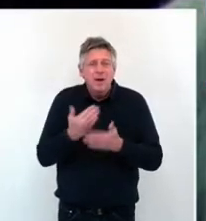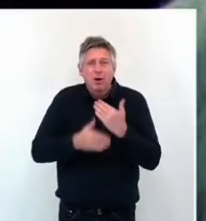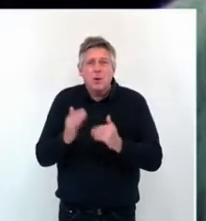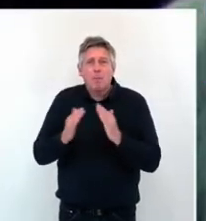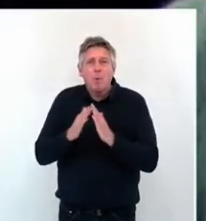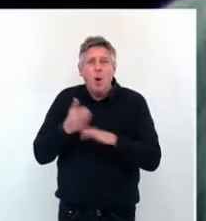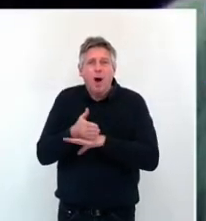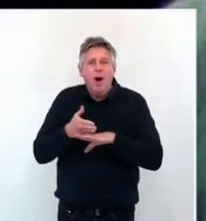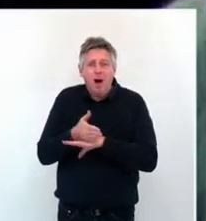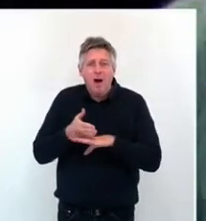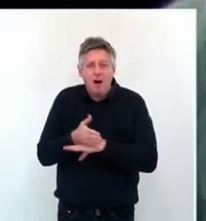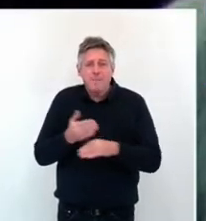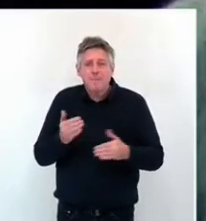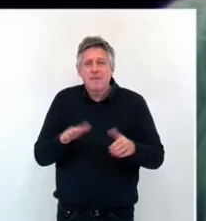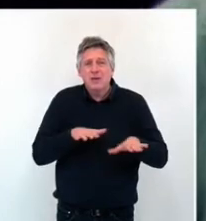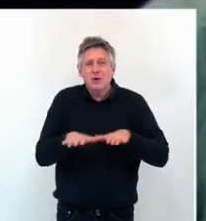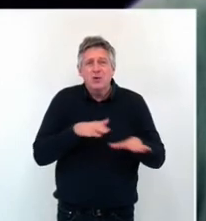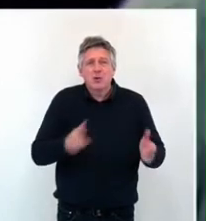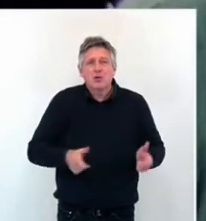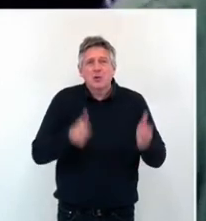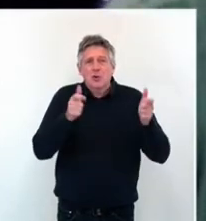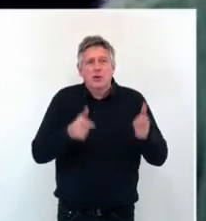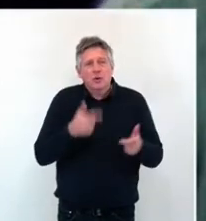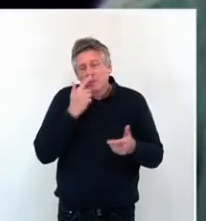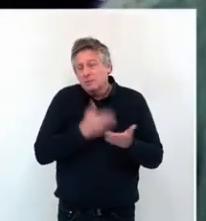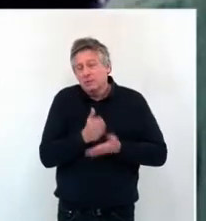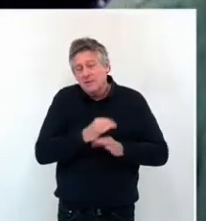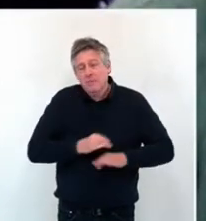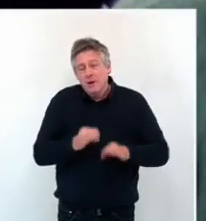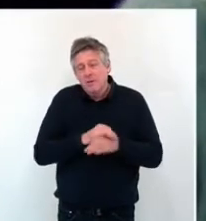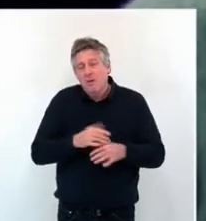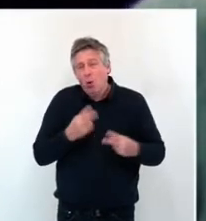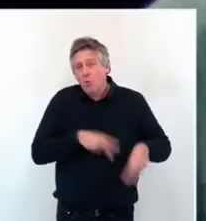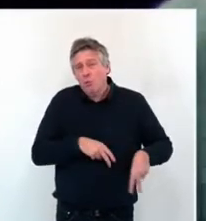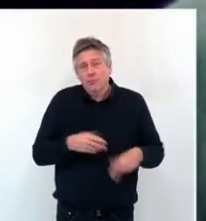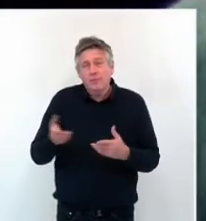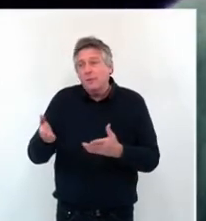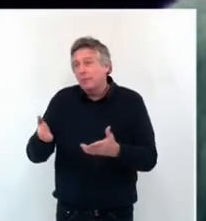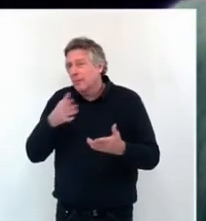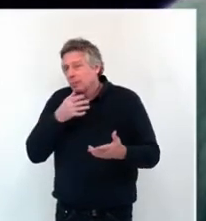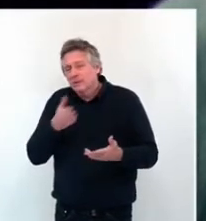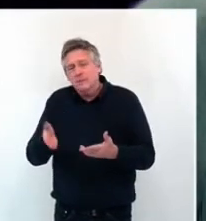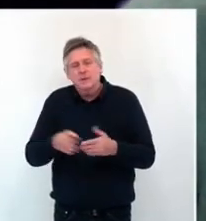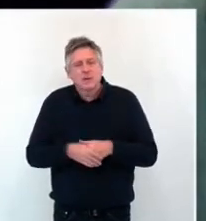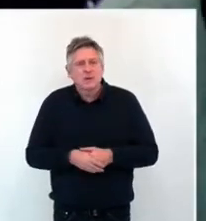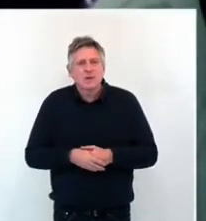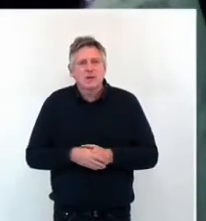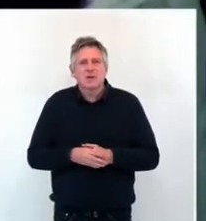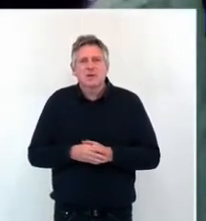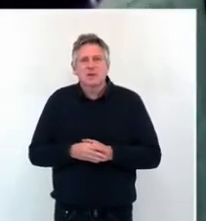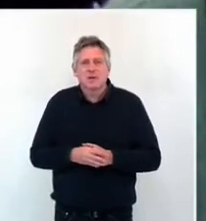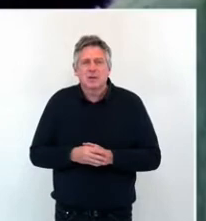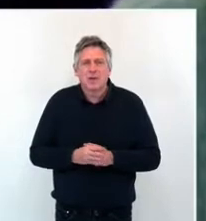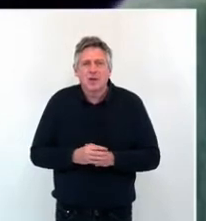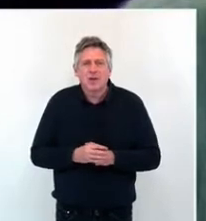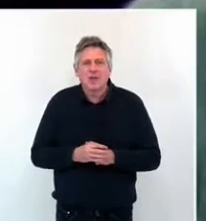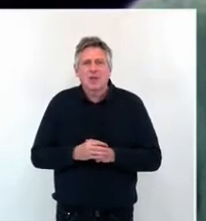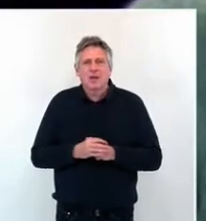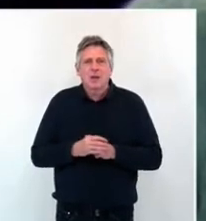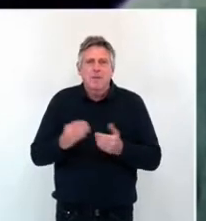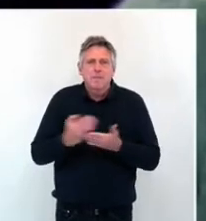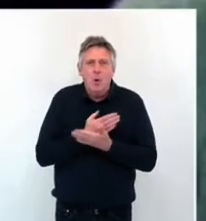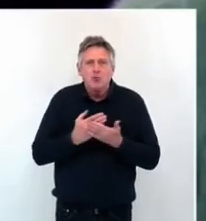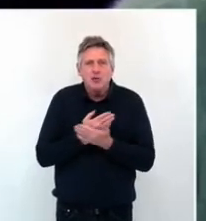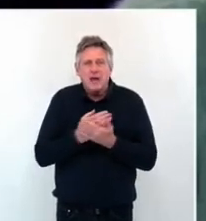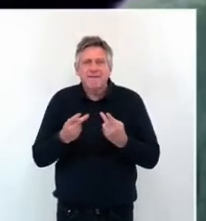époque et à cette méthode de construction, évidemment ça n'a pas de sens. Troisièmement, l'EPA c'est une déclaration très opérationnelle du projet urbain qui va se